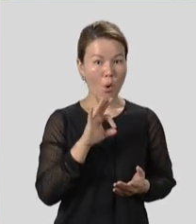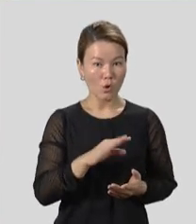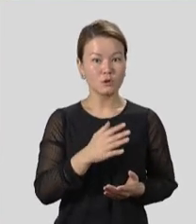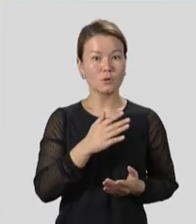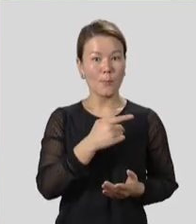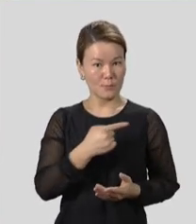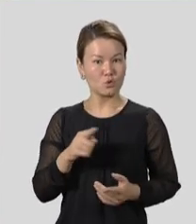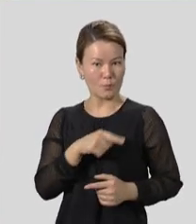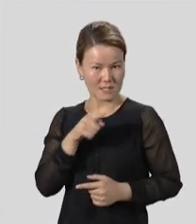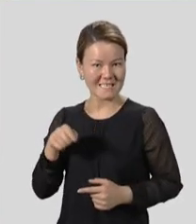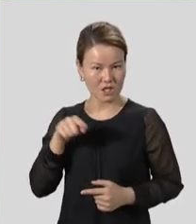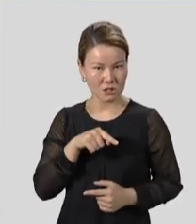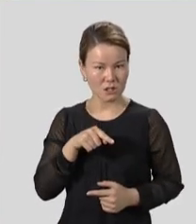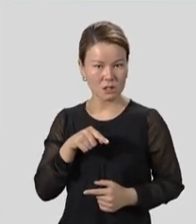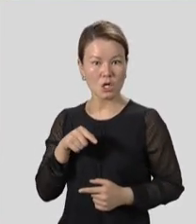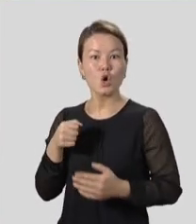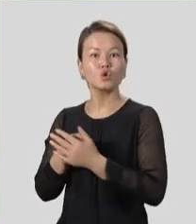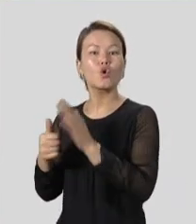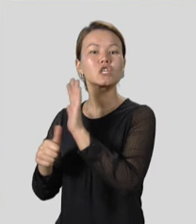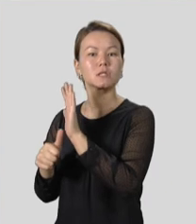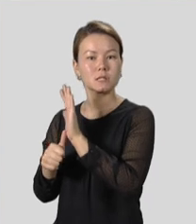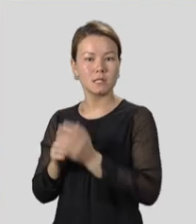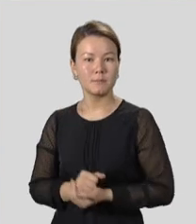минус бесконечности до 6.